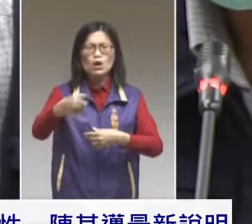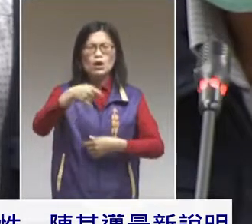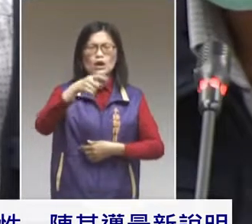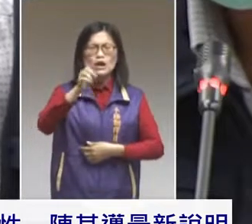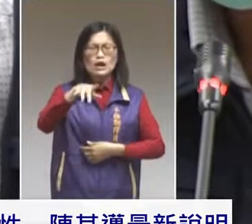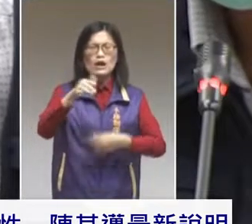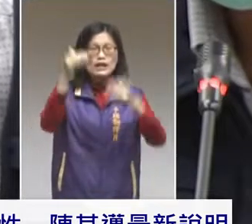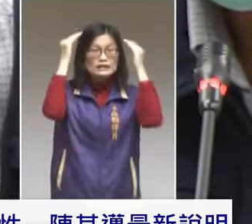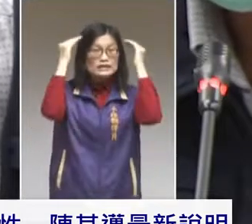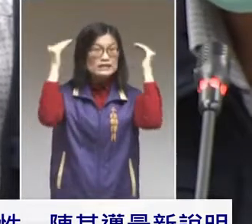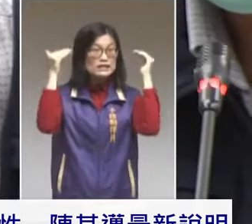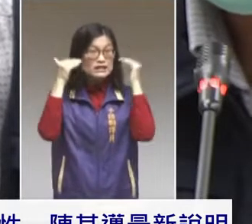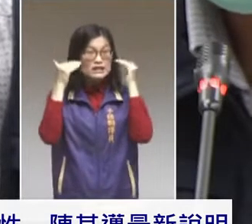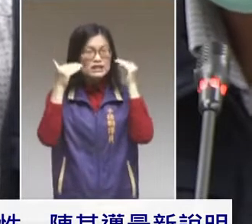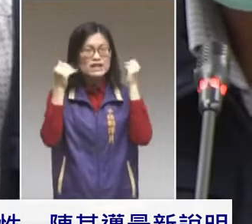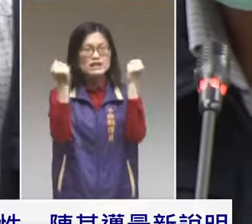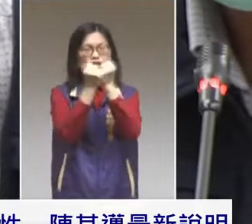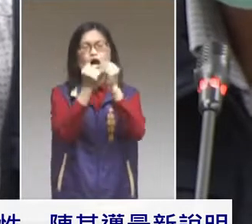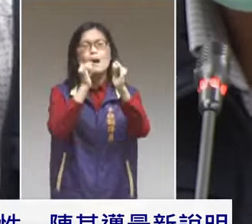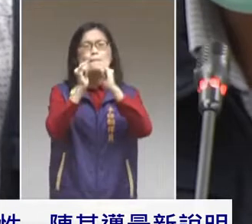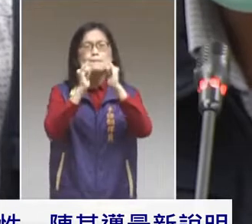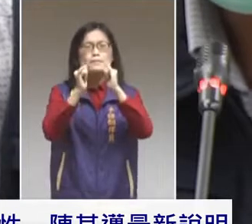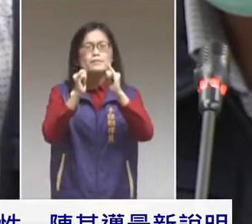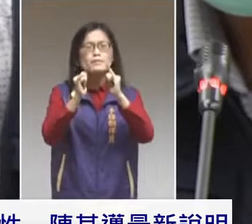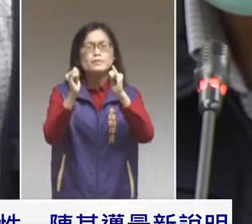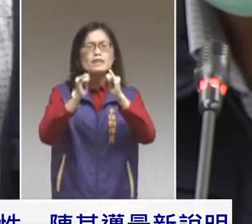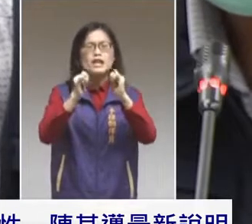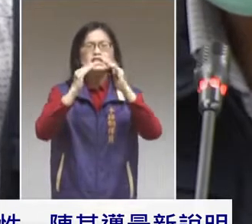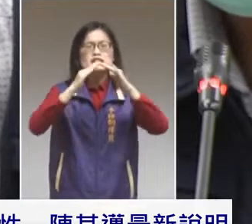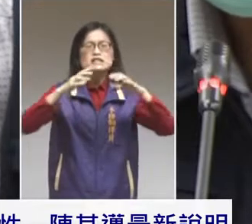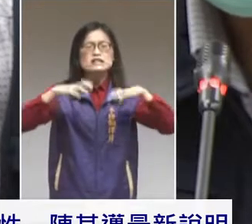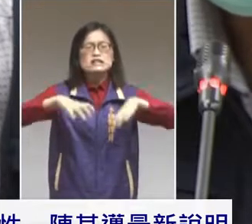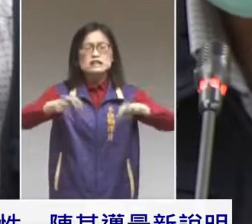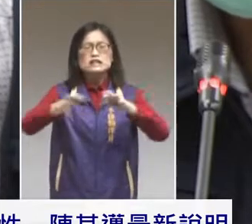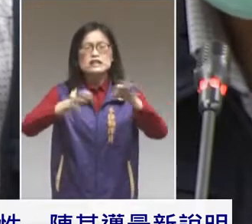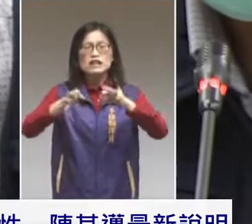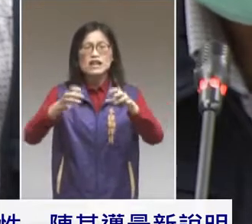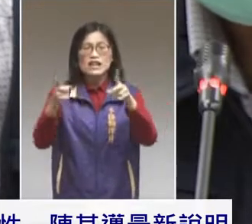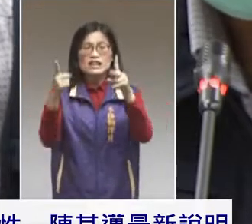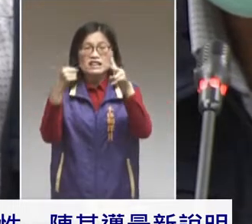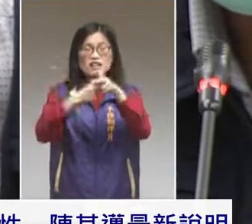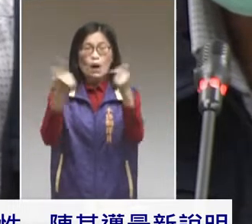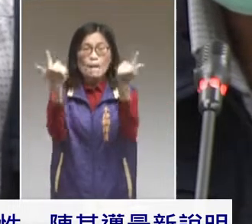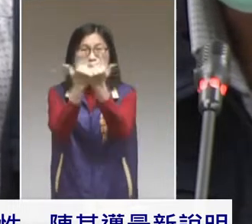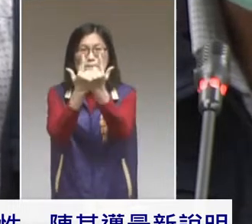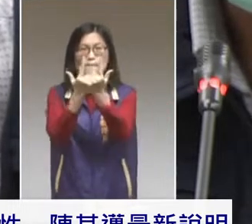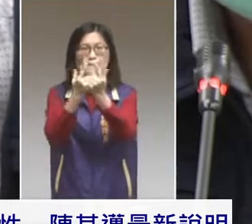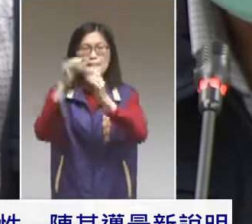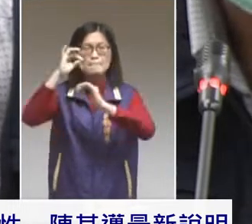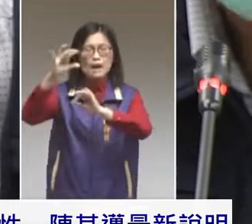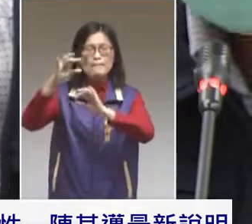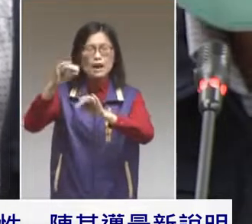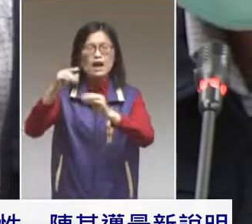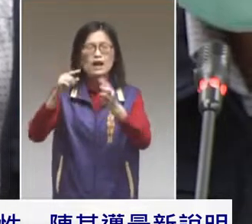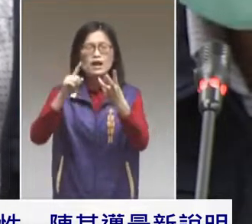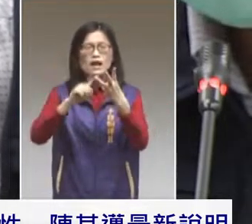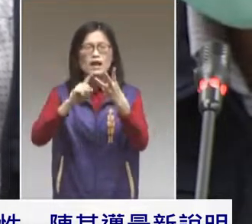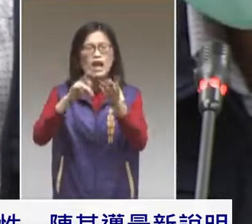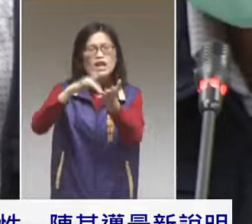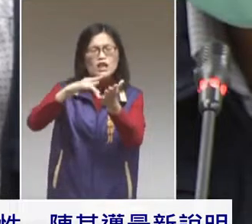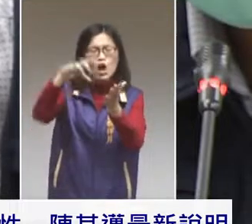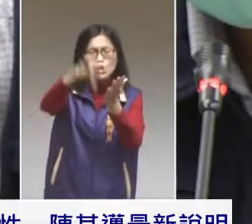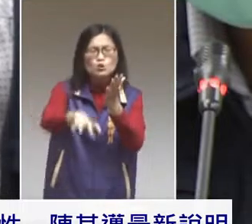另外在2月16号，他的足迹有遍及男子的这个德明鸿恩市场，还有小北百货，以